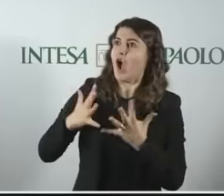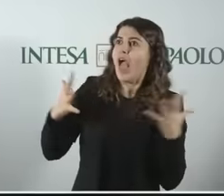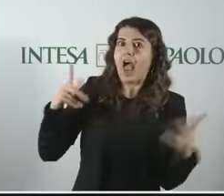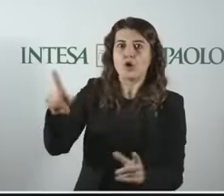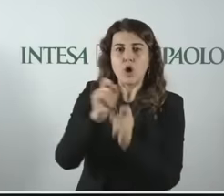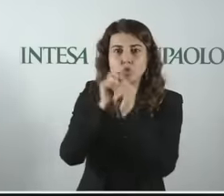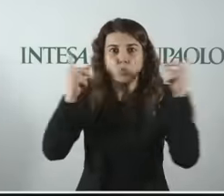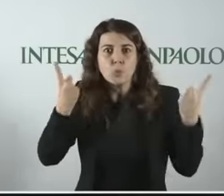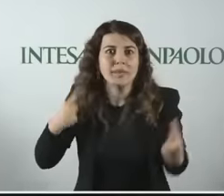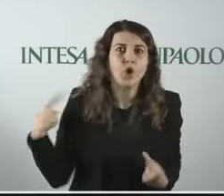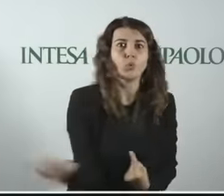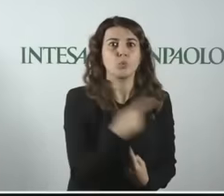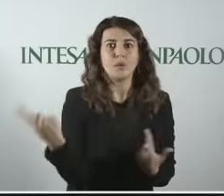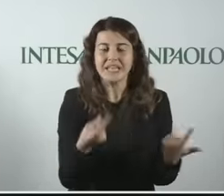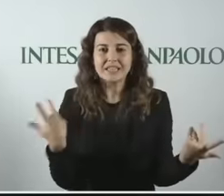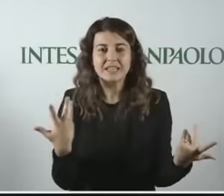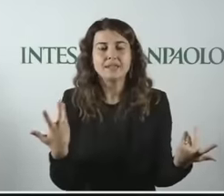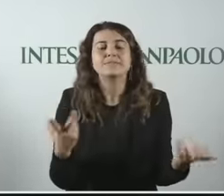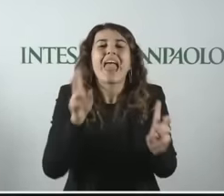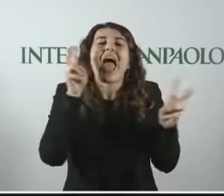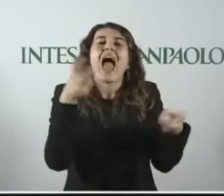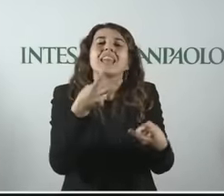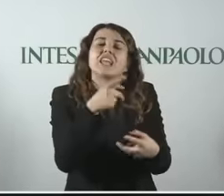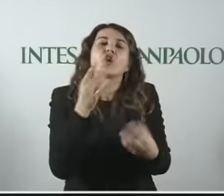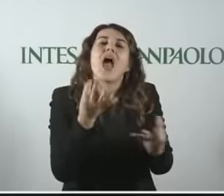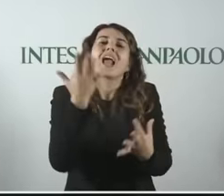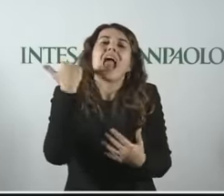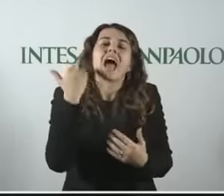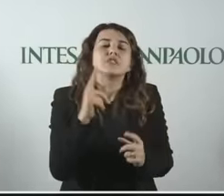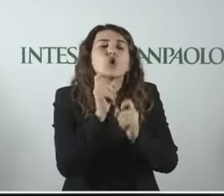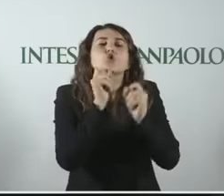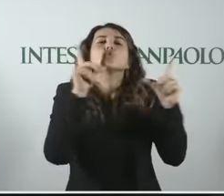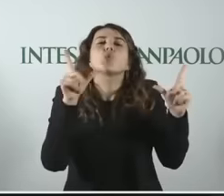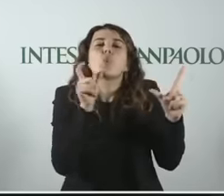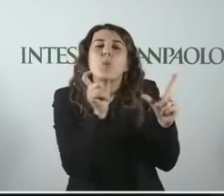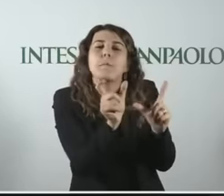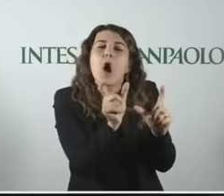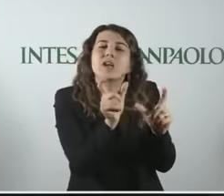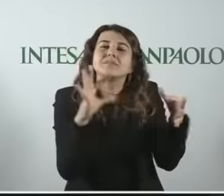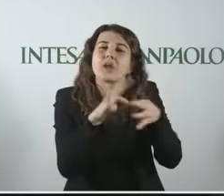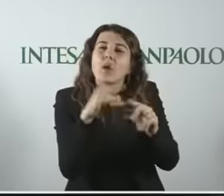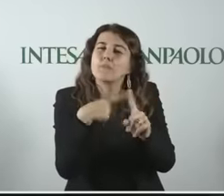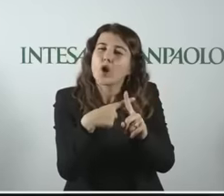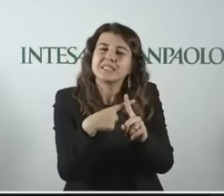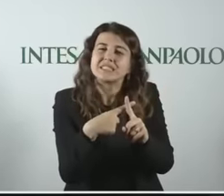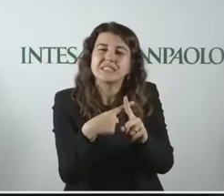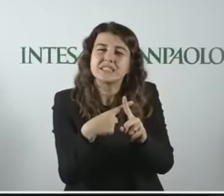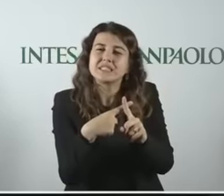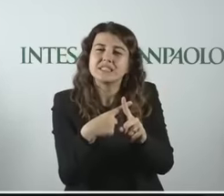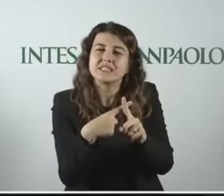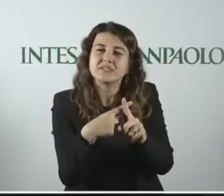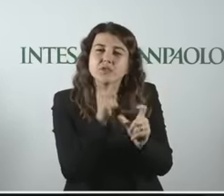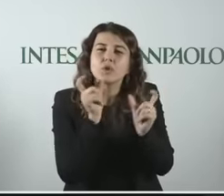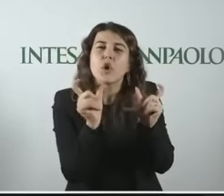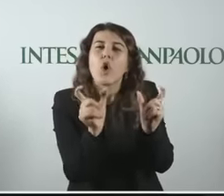stupiti tutti Ecco in latino classico stupor non ha tanto quel senso positivo eh Tenete conto che stupor ha la stessa